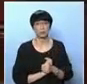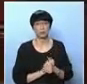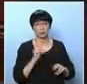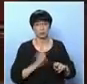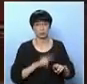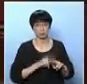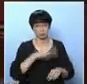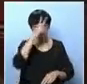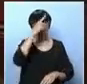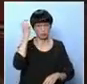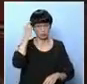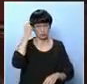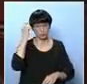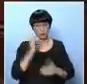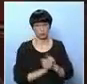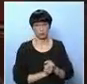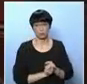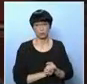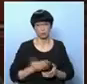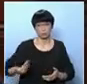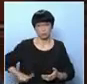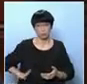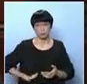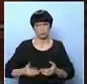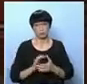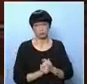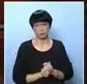國內地嘅政府、廣東省